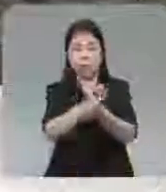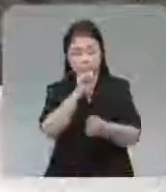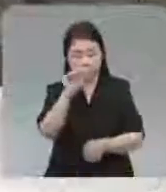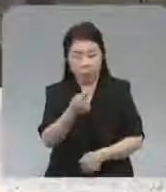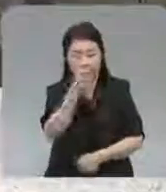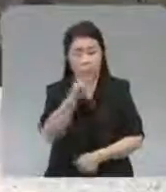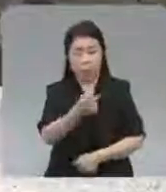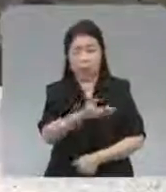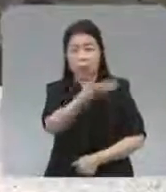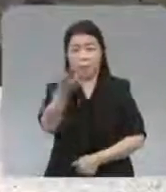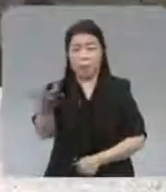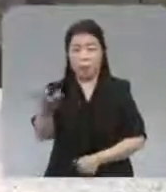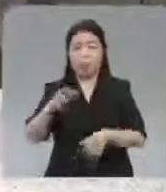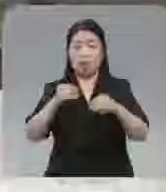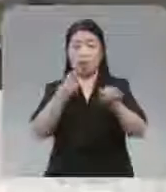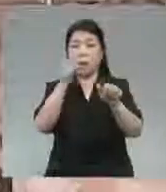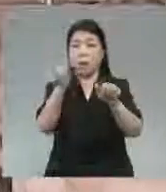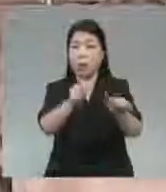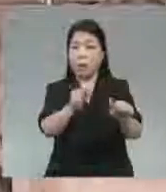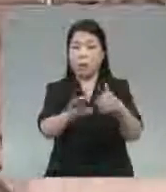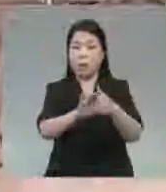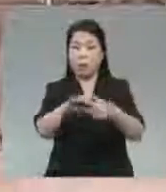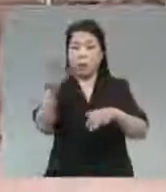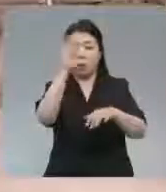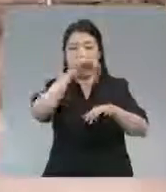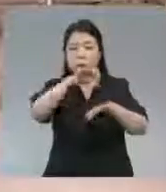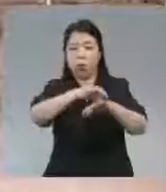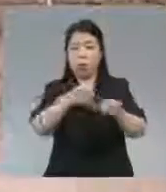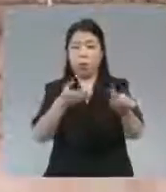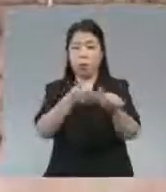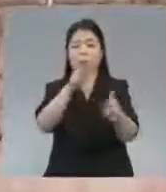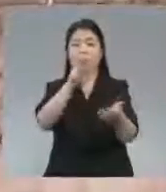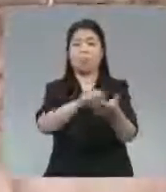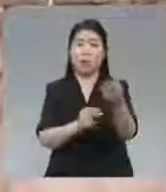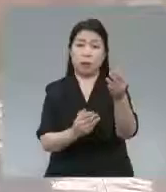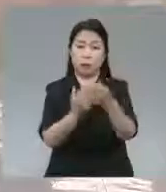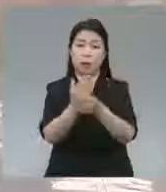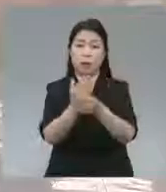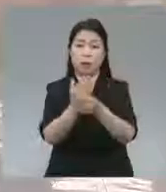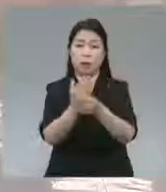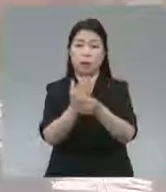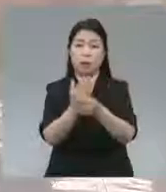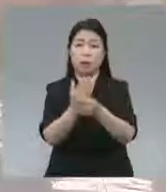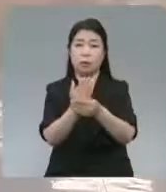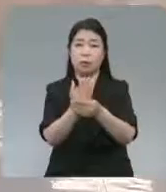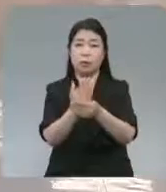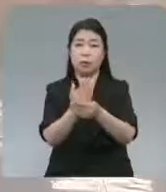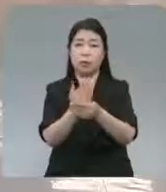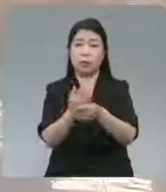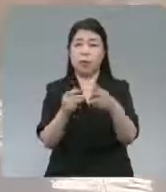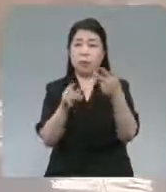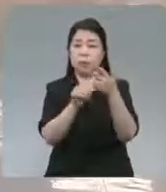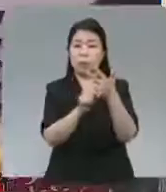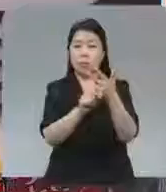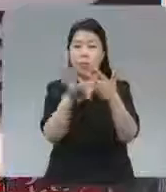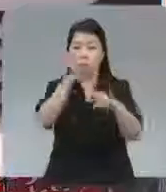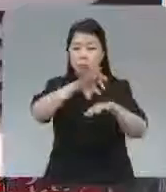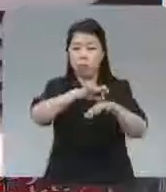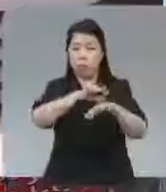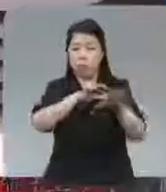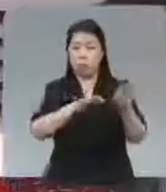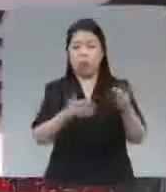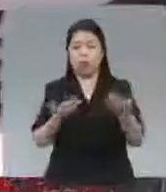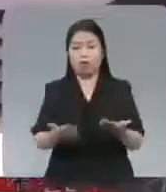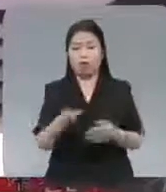pasokan menjelang masa liburan musim panas harga daging babi pada bulan Juli lalu melonjak 9,9 persen dibandingkan setahun